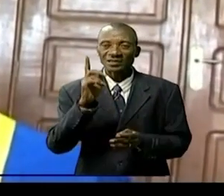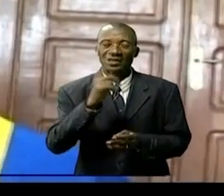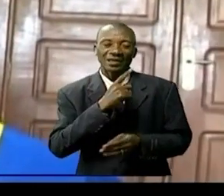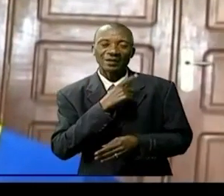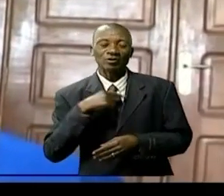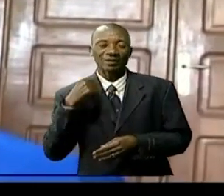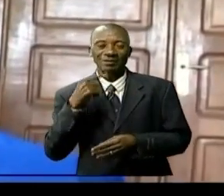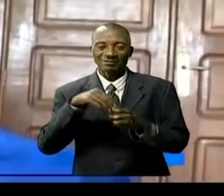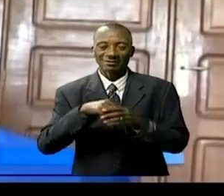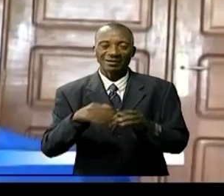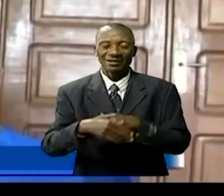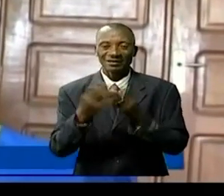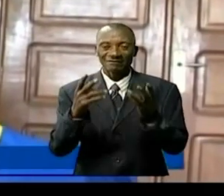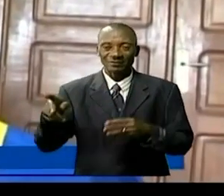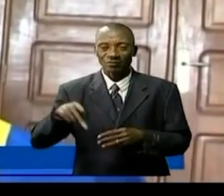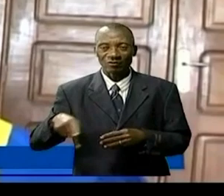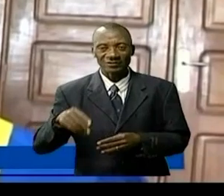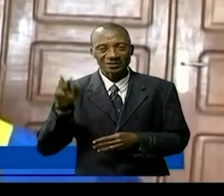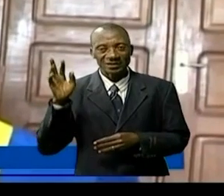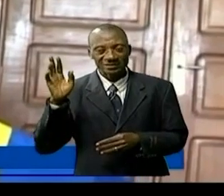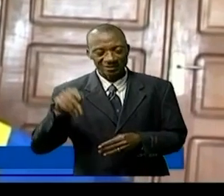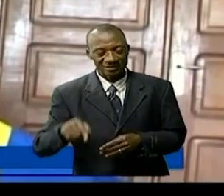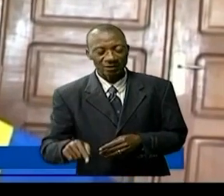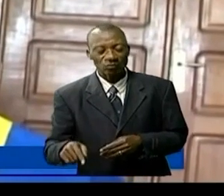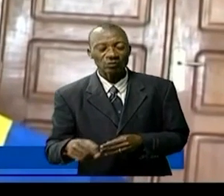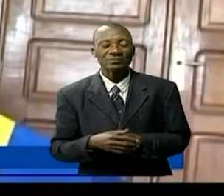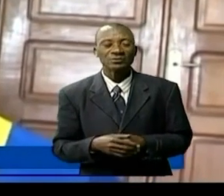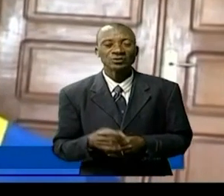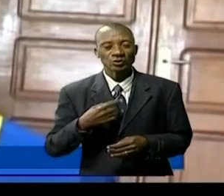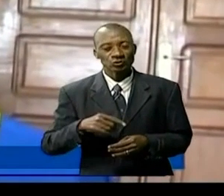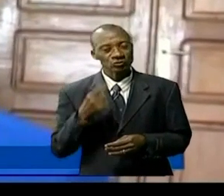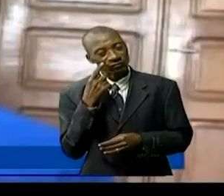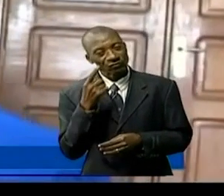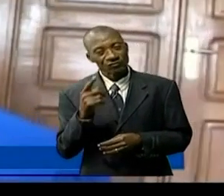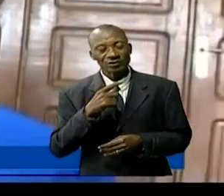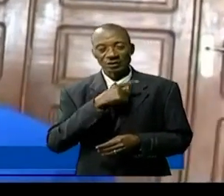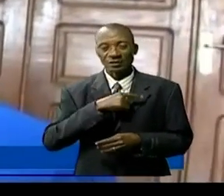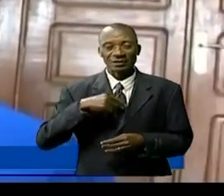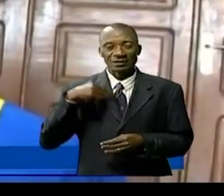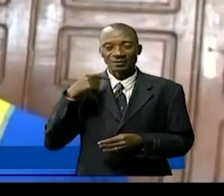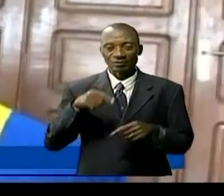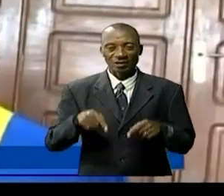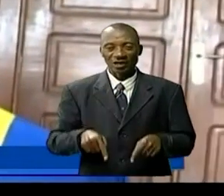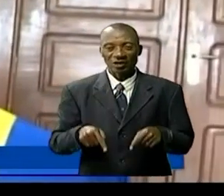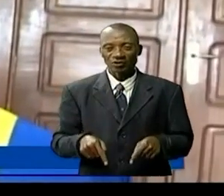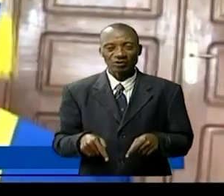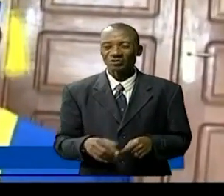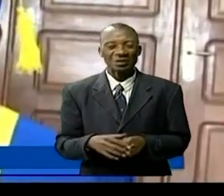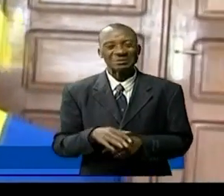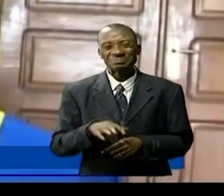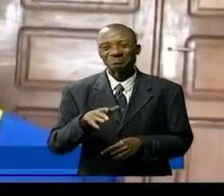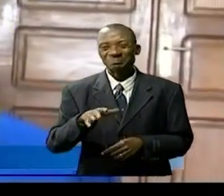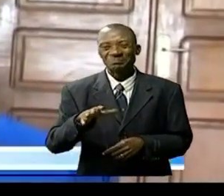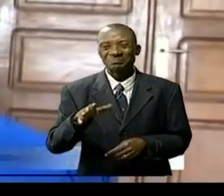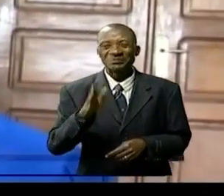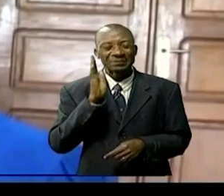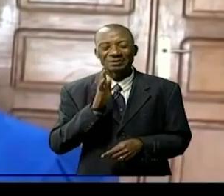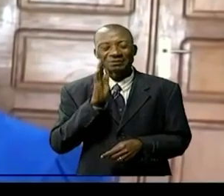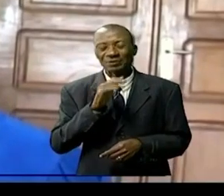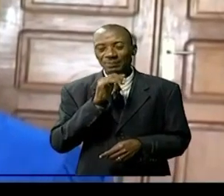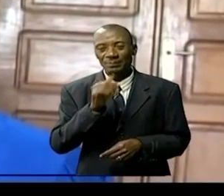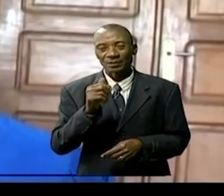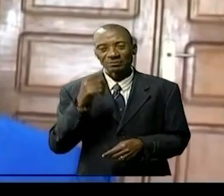de kinshasa parce que nous avons estimé que les modèles actuels ne répondent pas aux exigences de la gestion axée sur